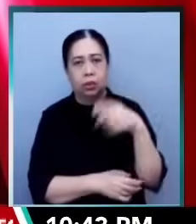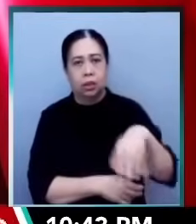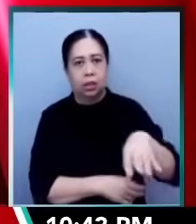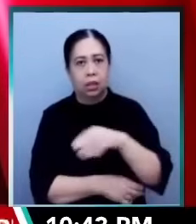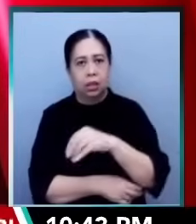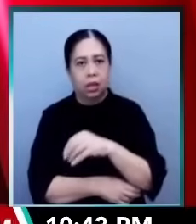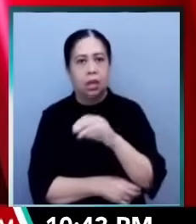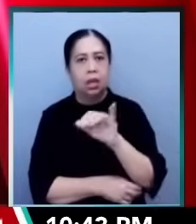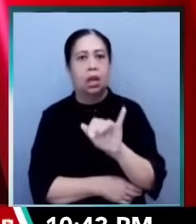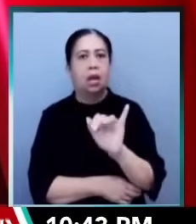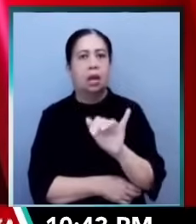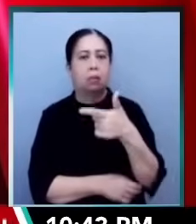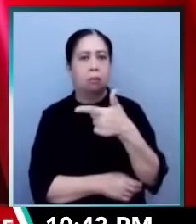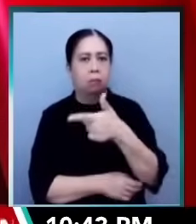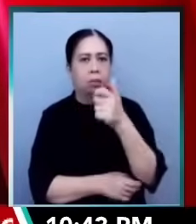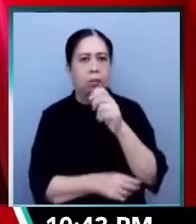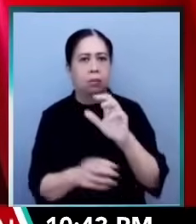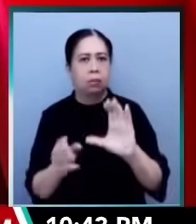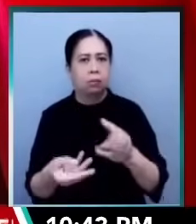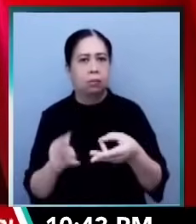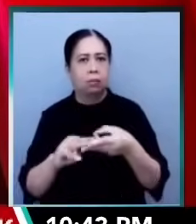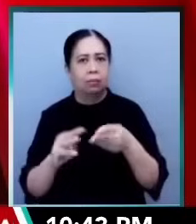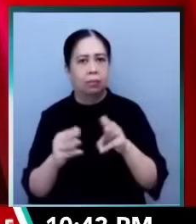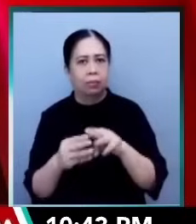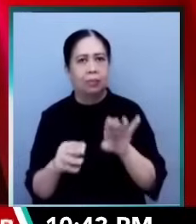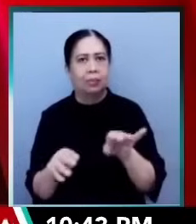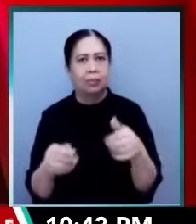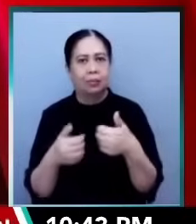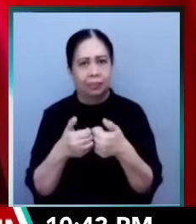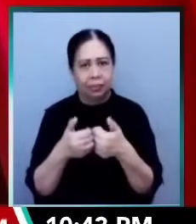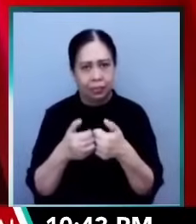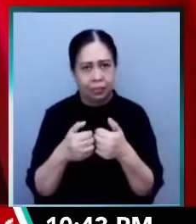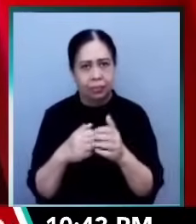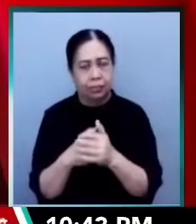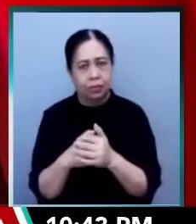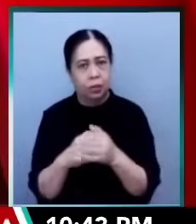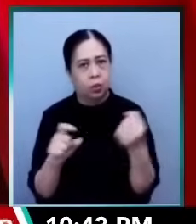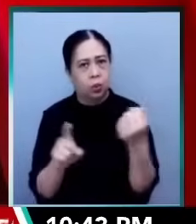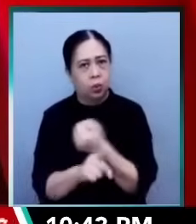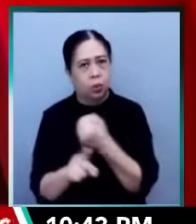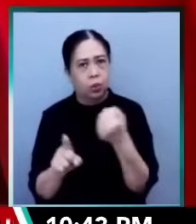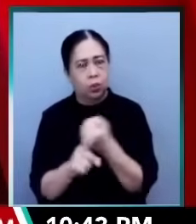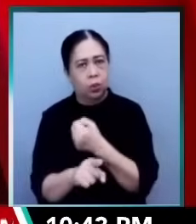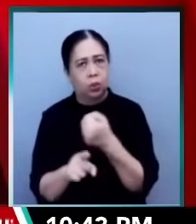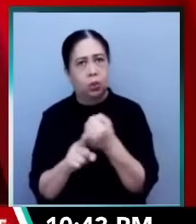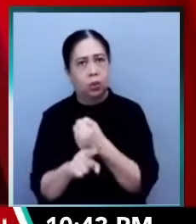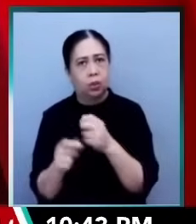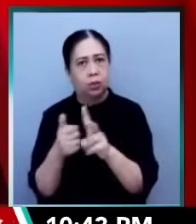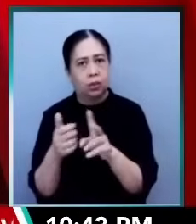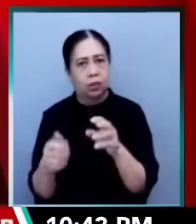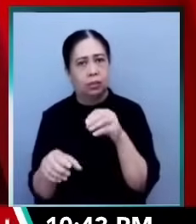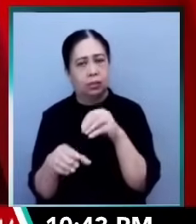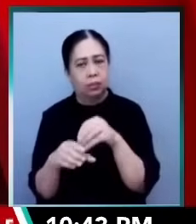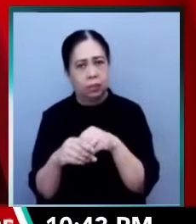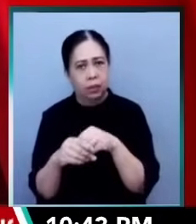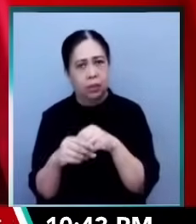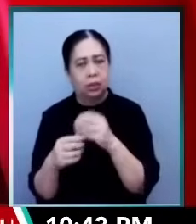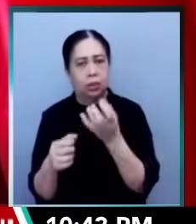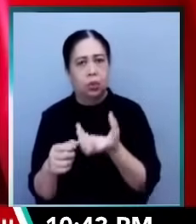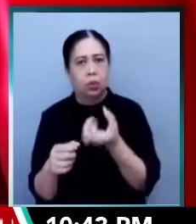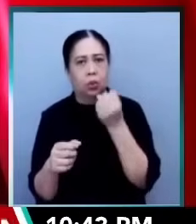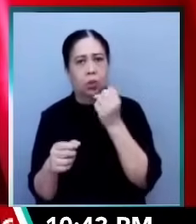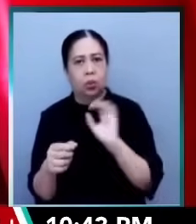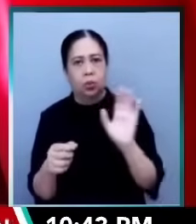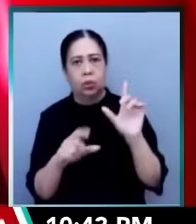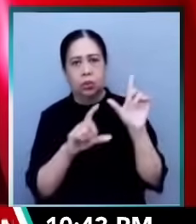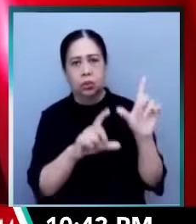ng kanyang kaklase na nobyo niya rin umano. Ginulpi pa umano ang biktima sa loob ng sasakyan na pagamay-ari ng suspect.